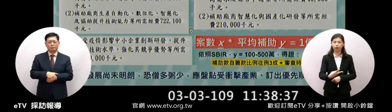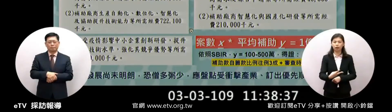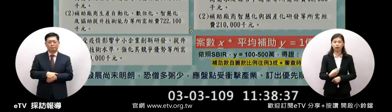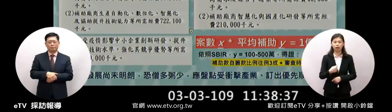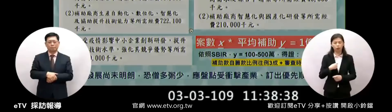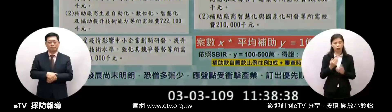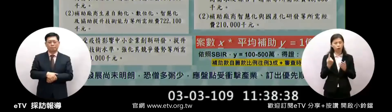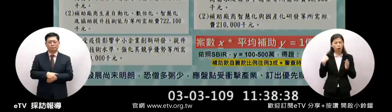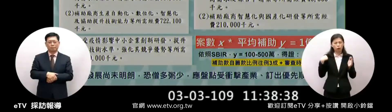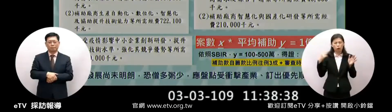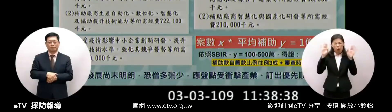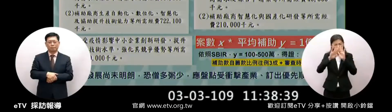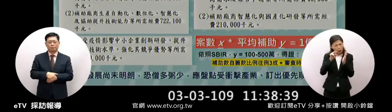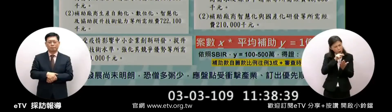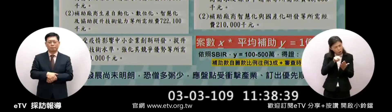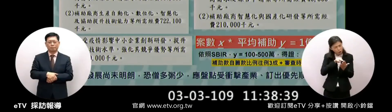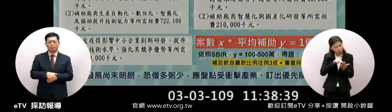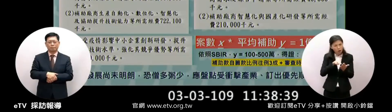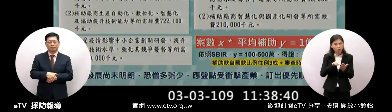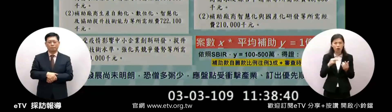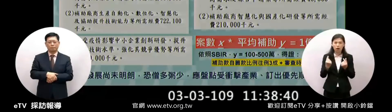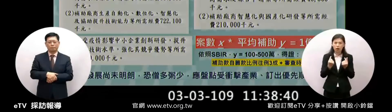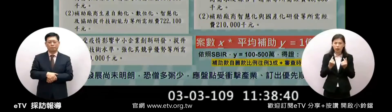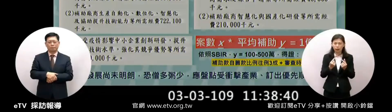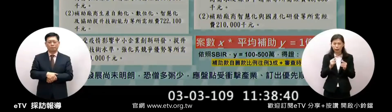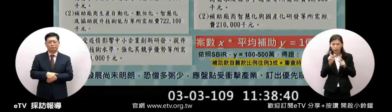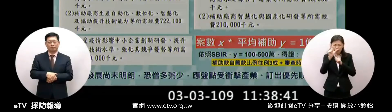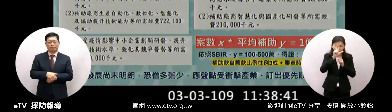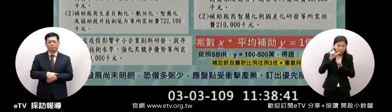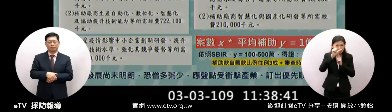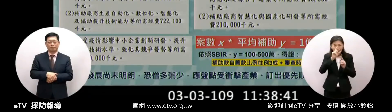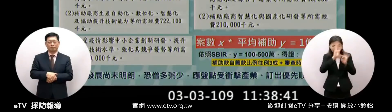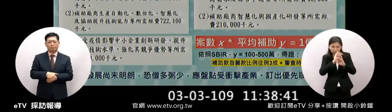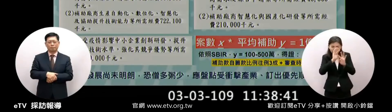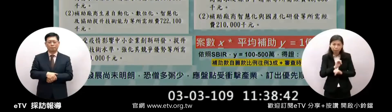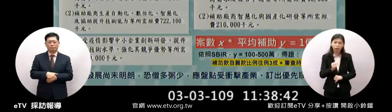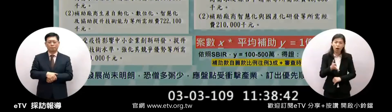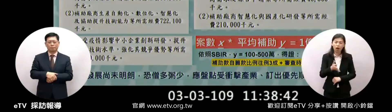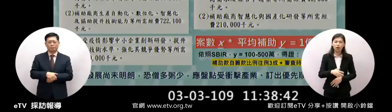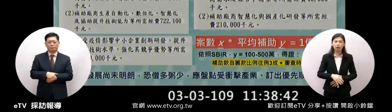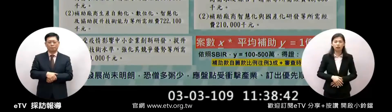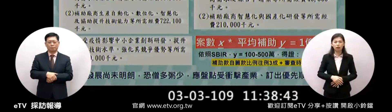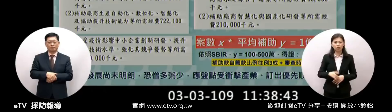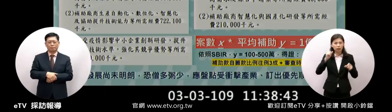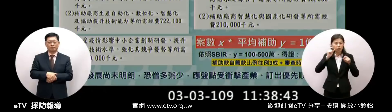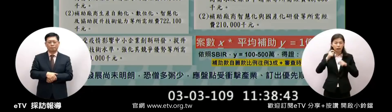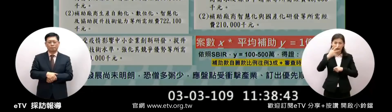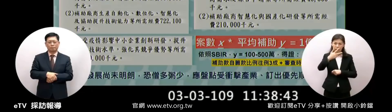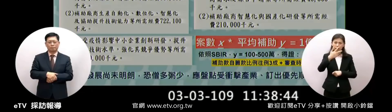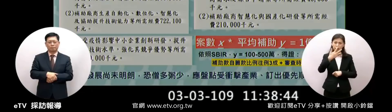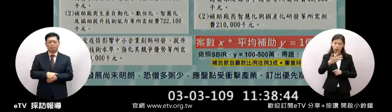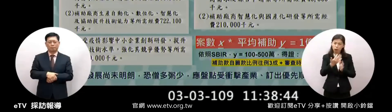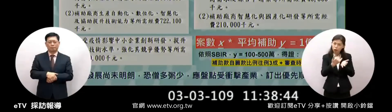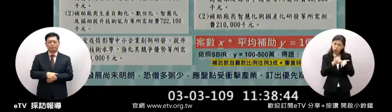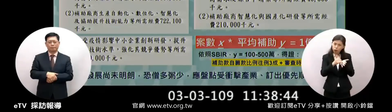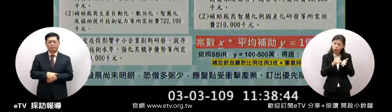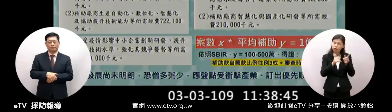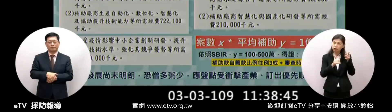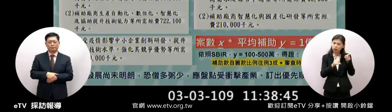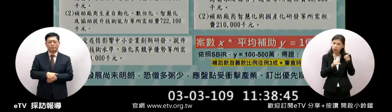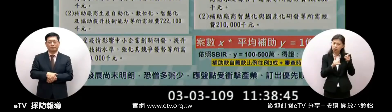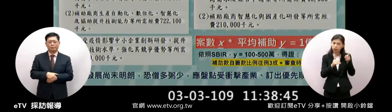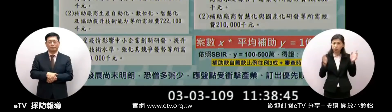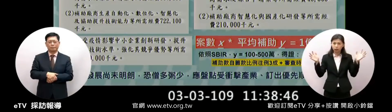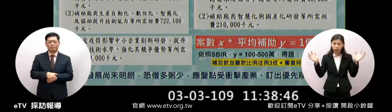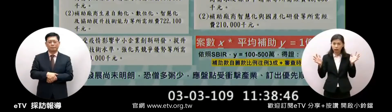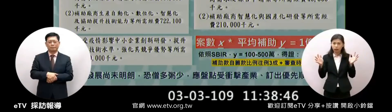天念到半夜之后，我觉得我好像变成在当名侦探柯南。为什么呢？今天按七按八上面的预算书，第一个，我们今天要